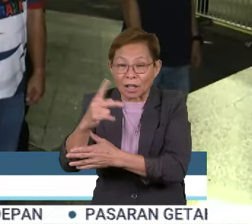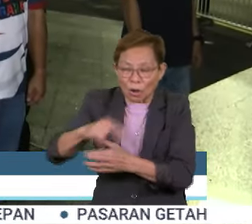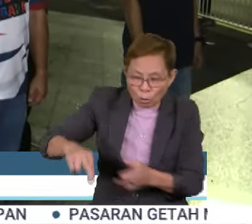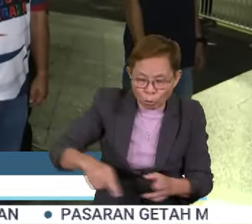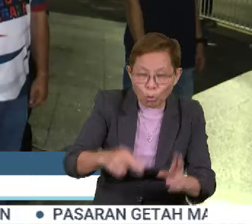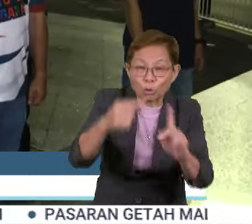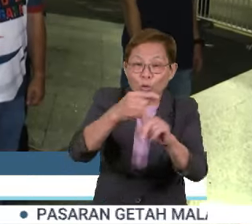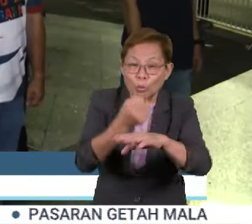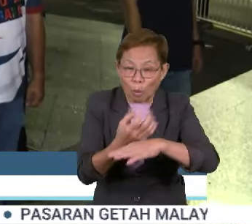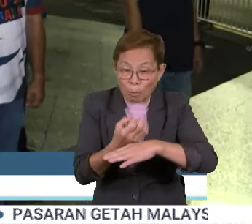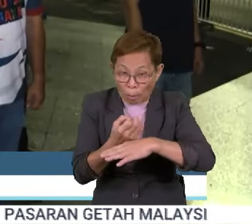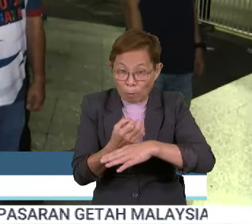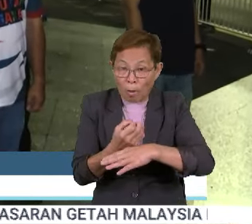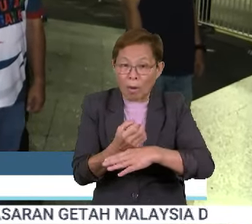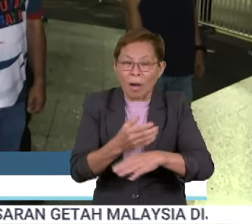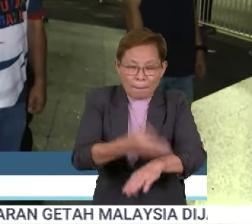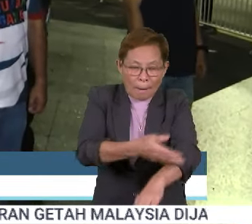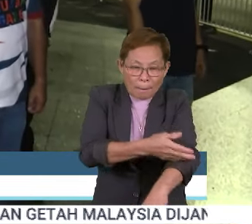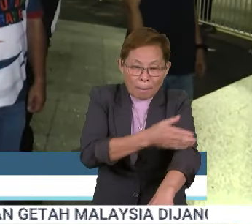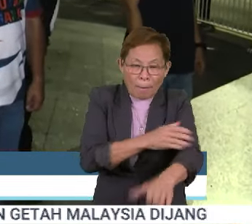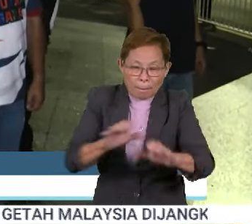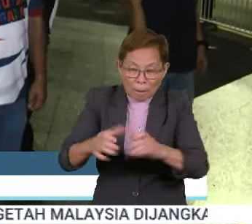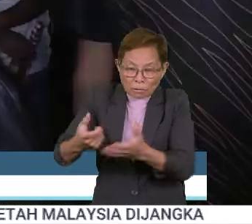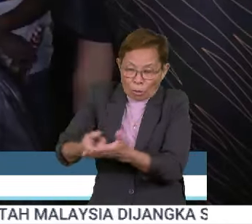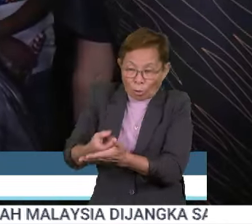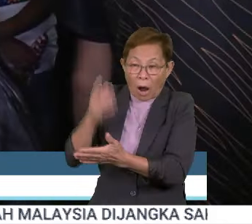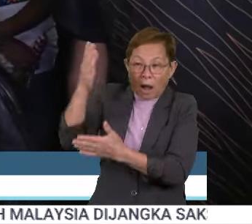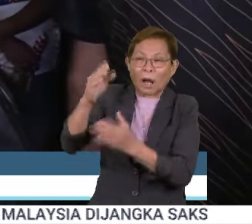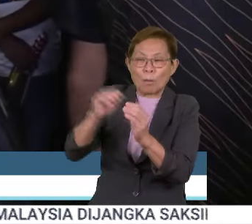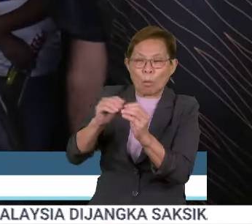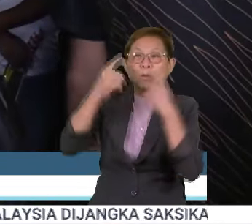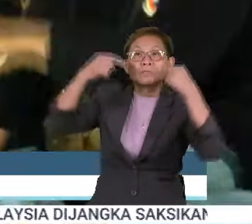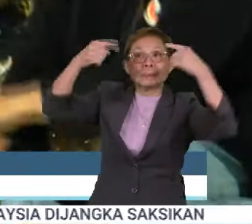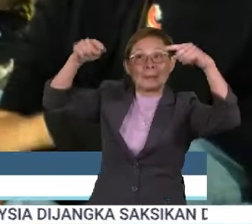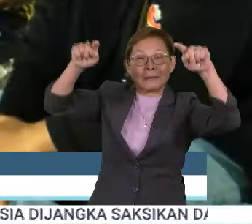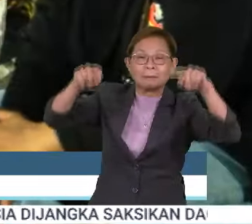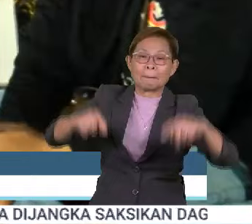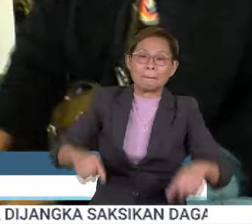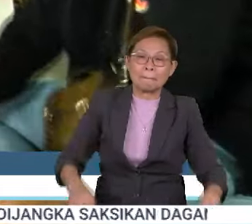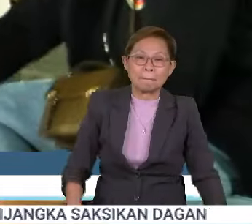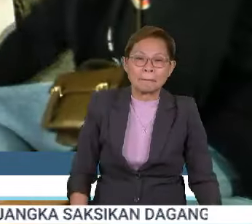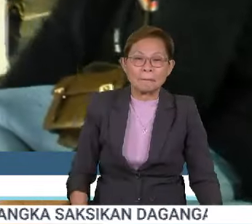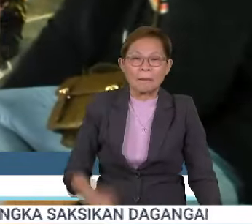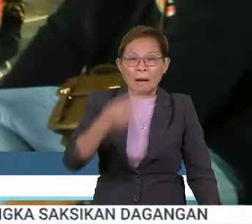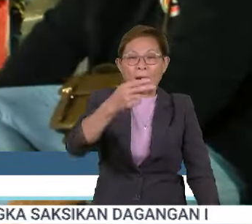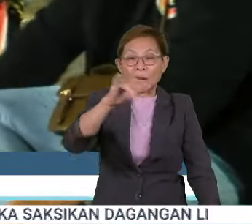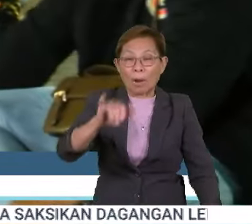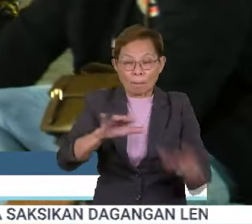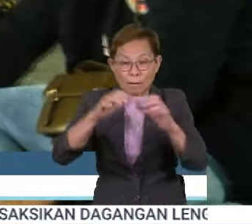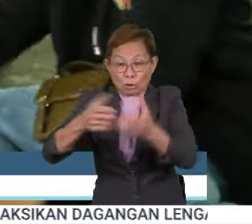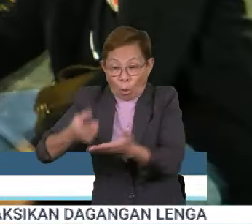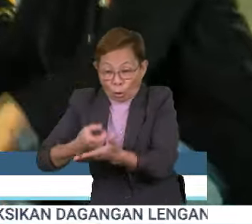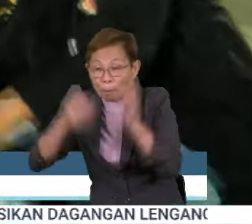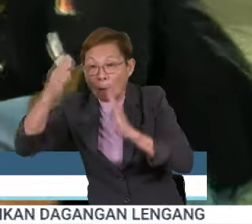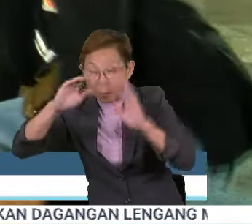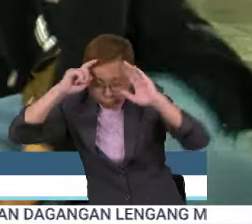prestasi pasukan hoki Malaysia akan terus menjadi lebih Cemerlang tambah Henna pasukan hoki